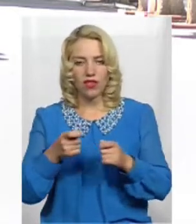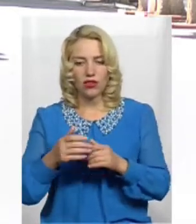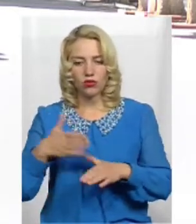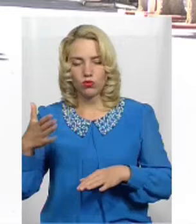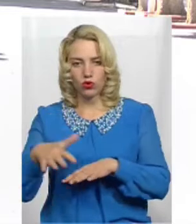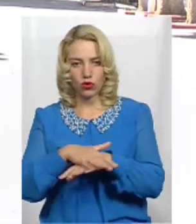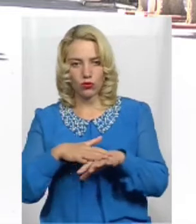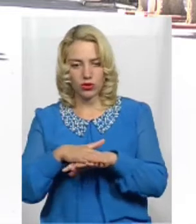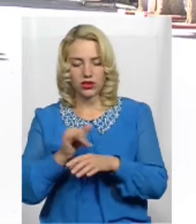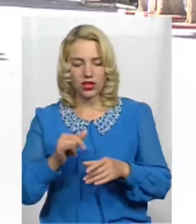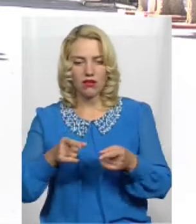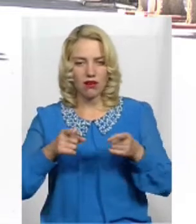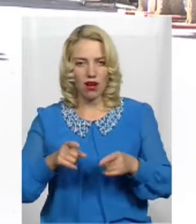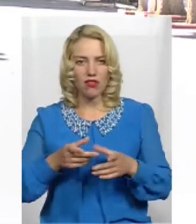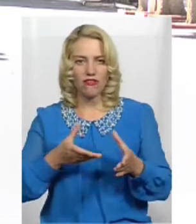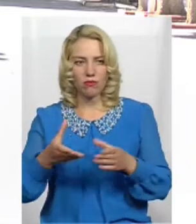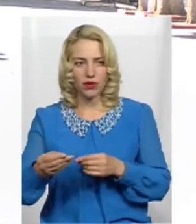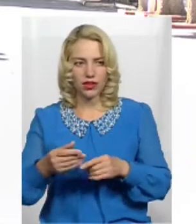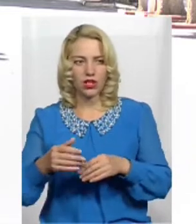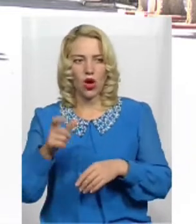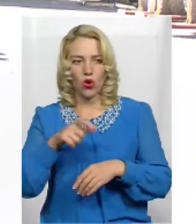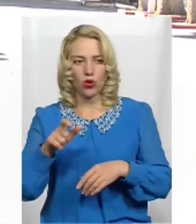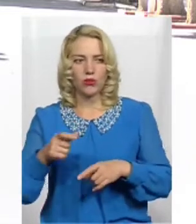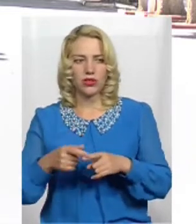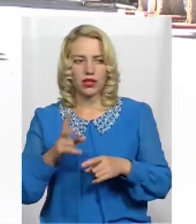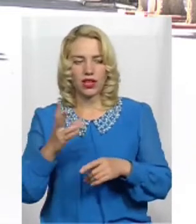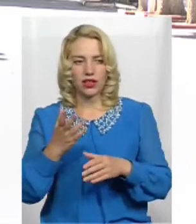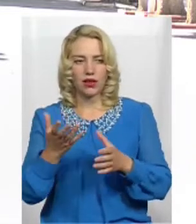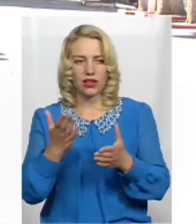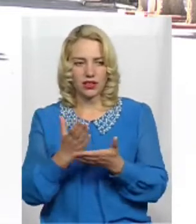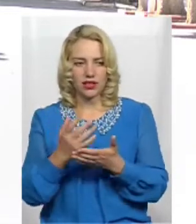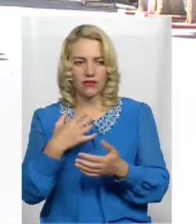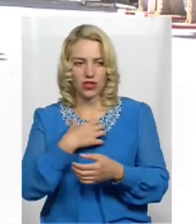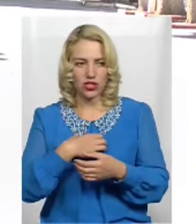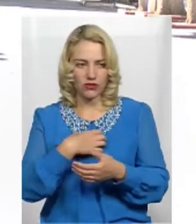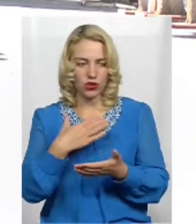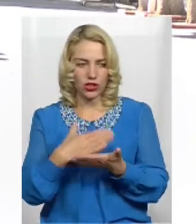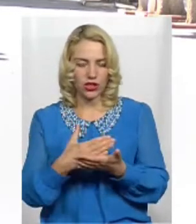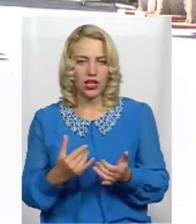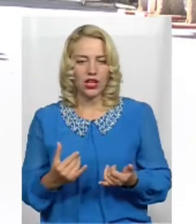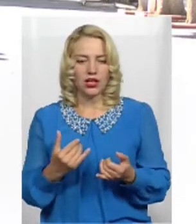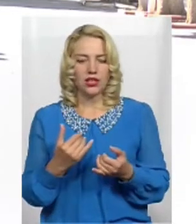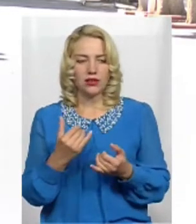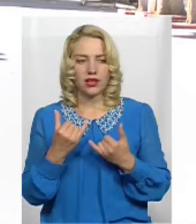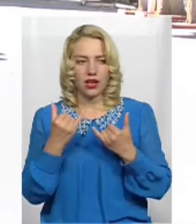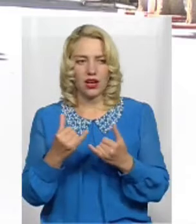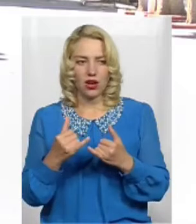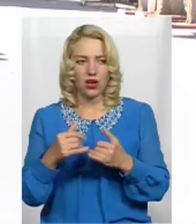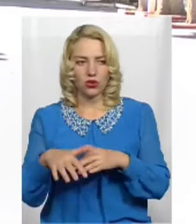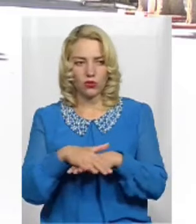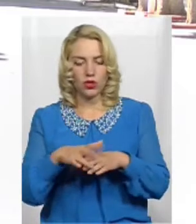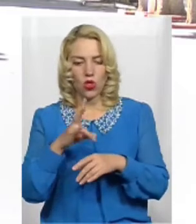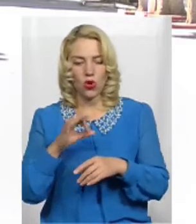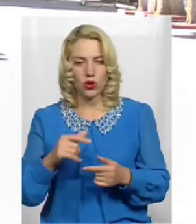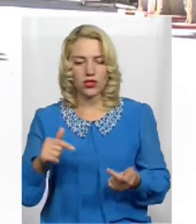реального впливу громадян на рішення, які приймаються владою. Це дуже важливо і є невід'ємним атрибутом будь-якого розвиненого громадянського суспільства. Проте,